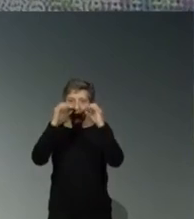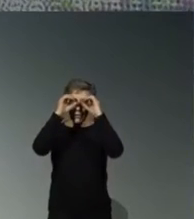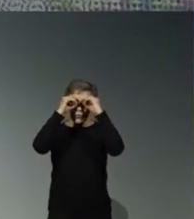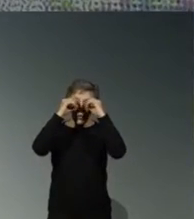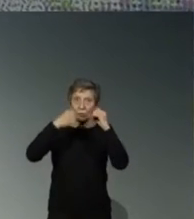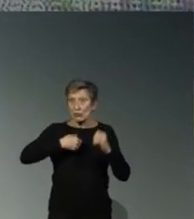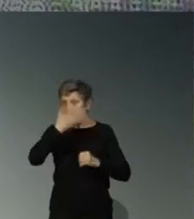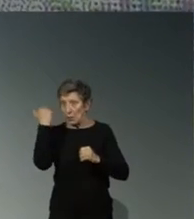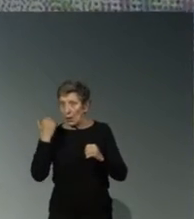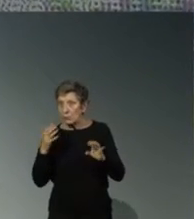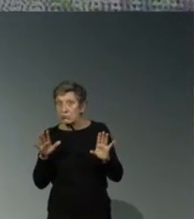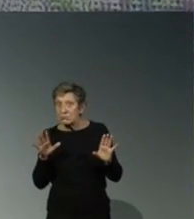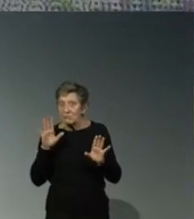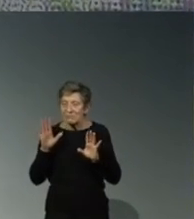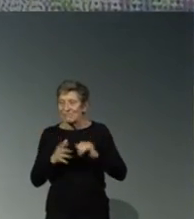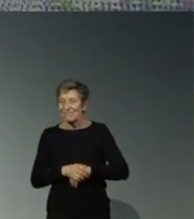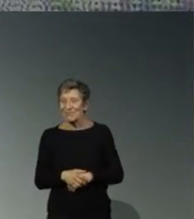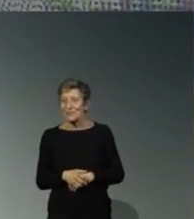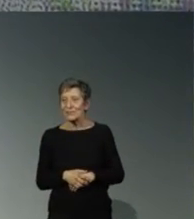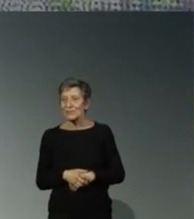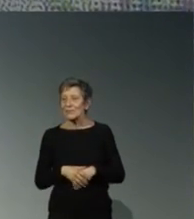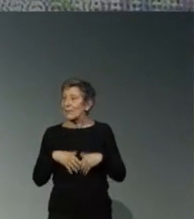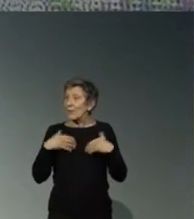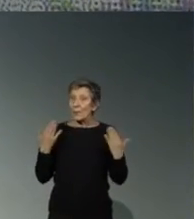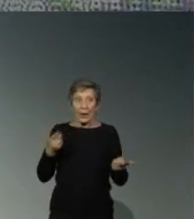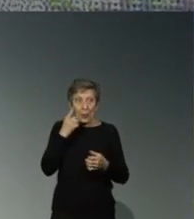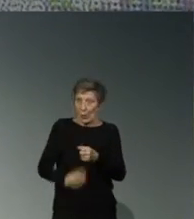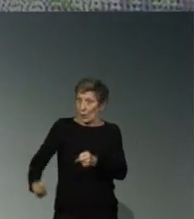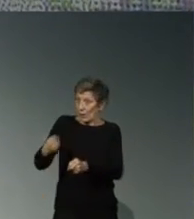Je saurais pas dire. Je saurais pas me rappeler quels ont été. Qu'est-ce que ça vous a apporté alors créativement?